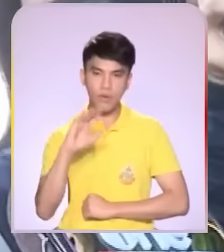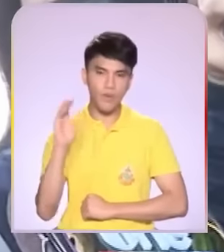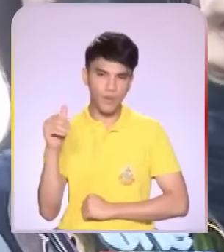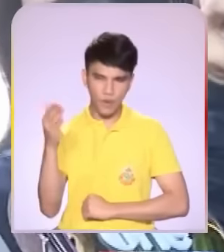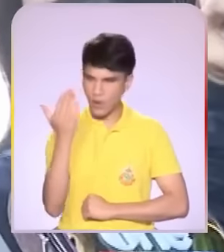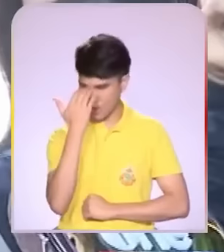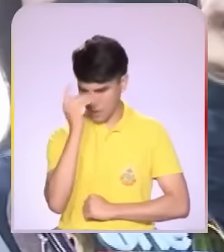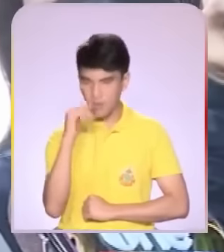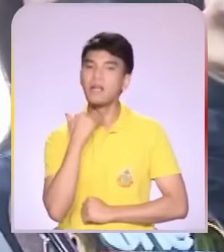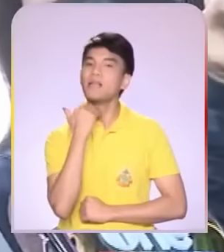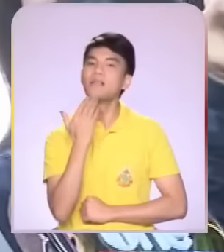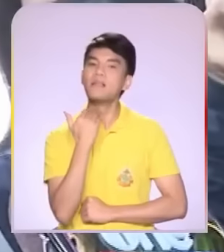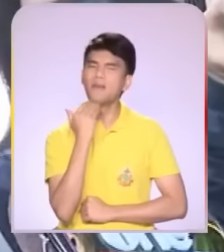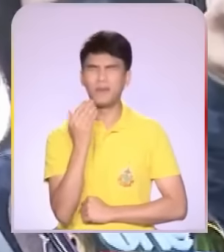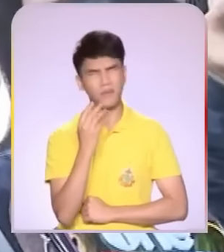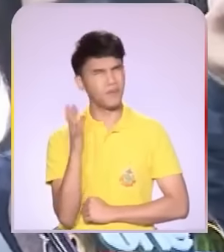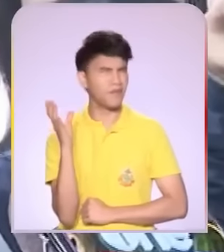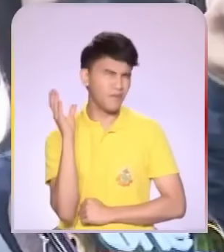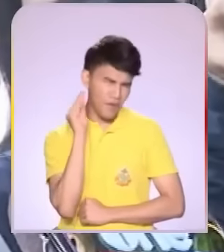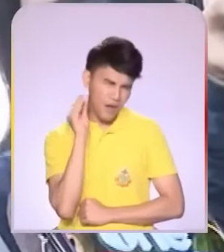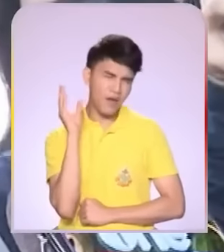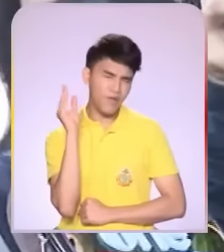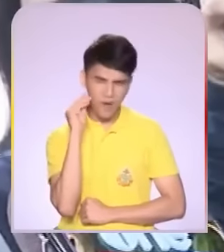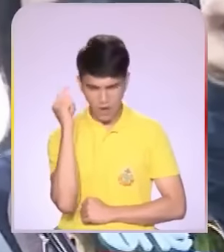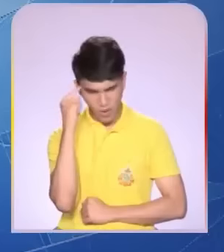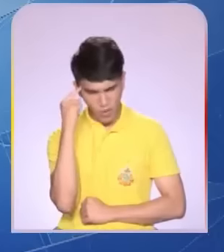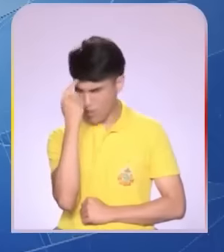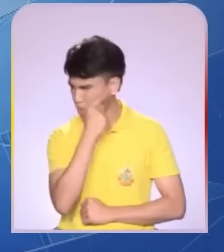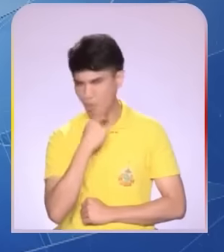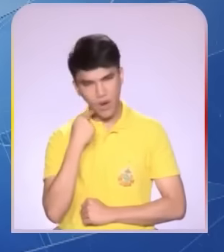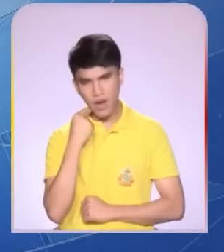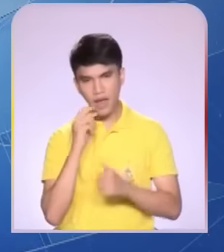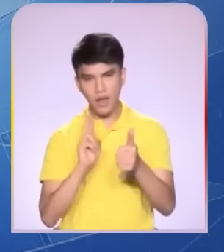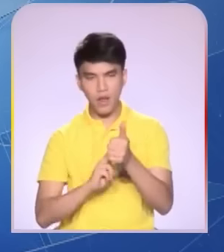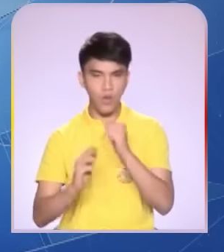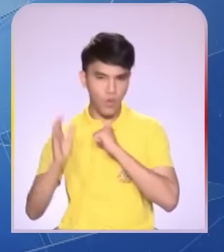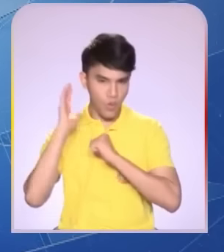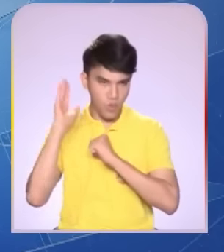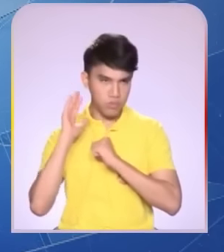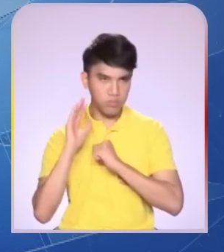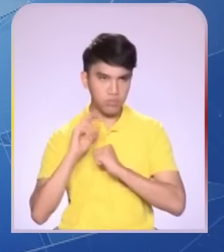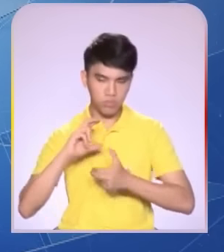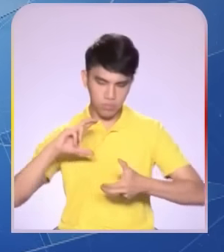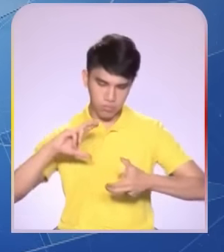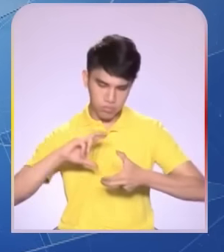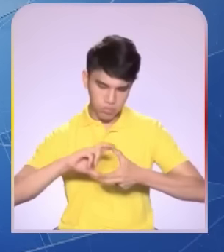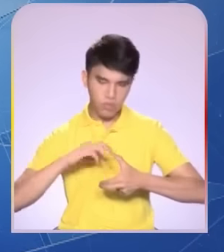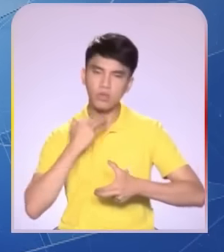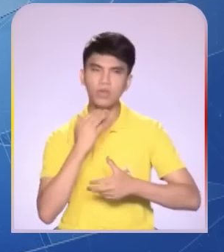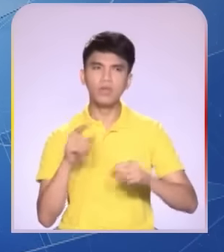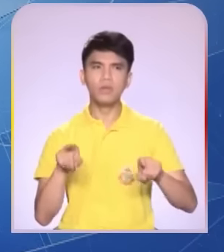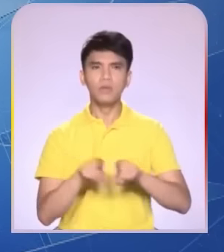ตว่าเอ๊ะทำไมเสียงคุ้นๆทางด้านของรองโฆษกพรรคพลังประชารัฐอะนะ